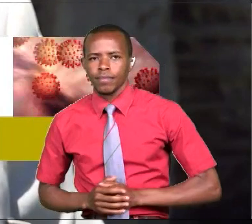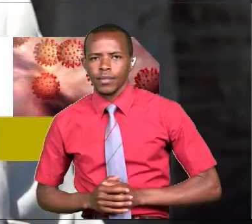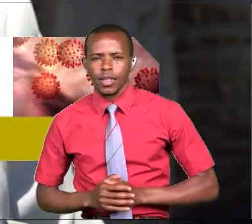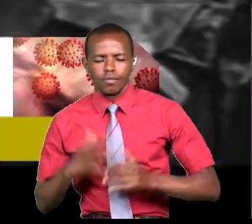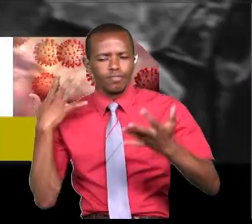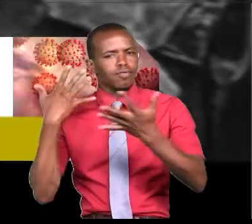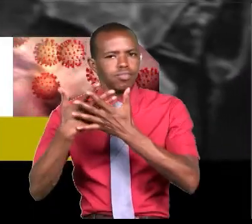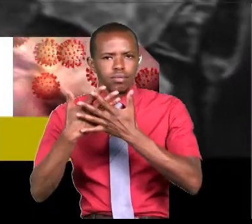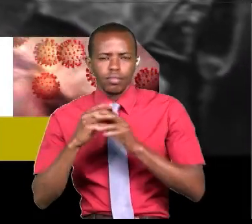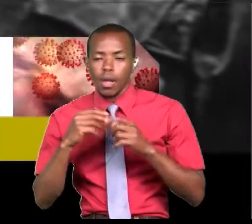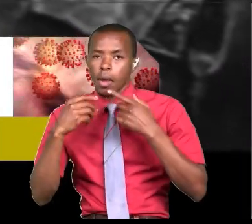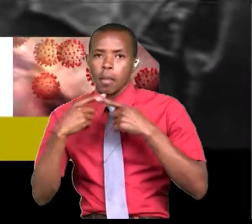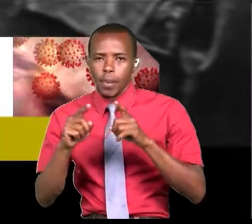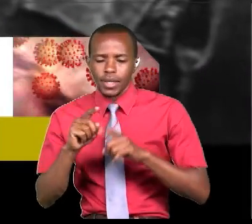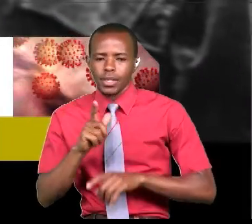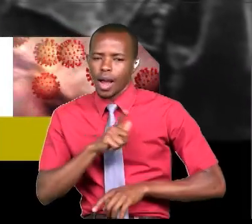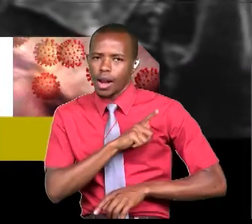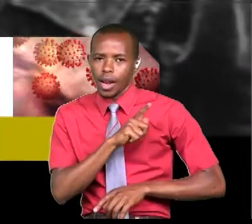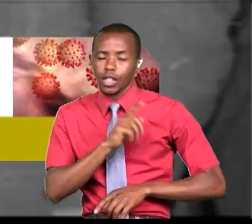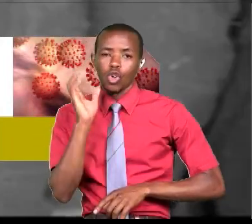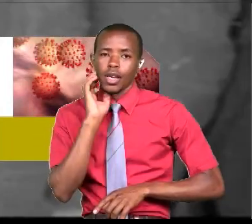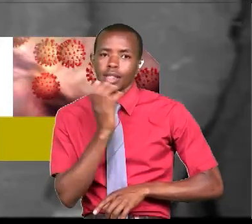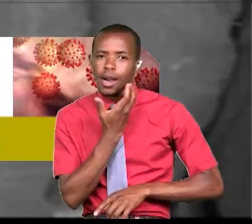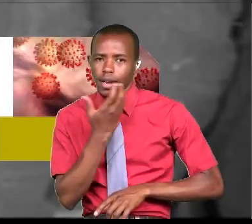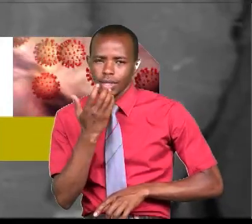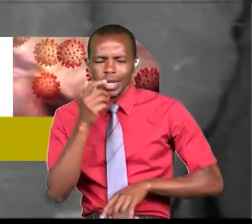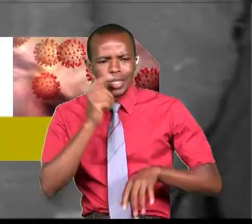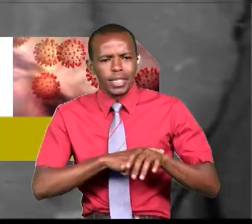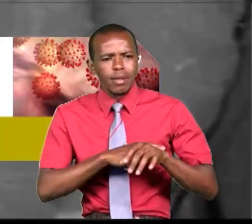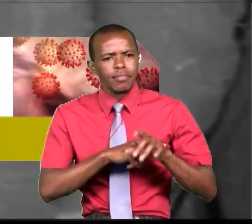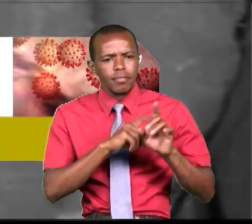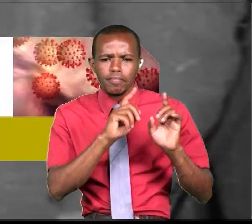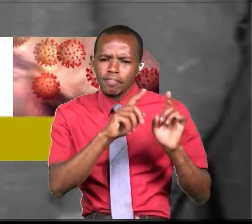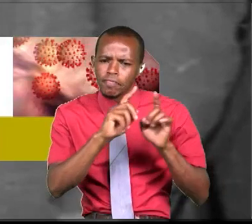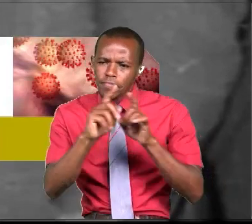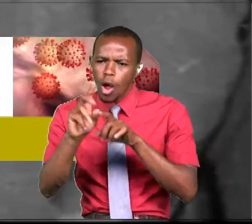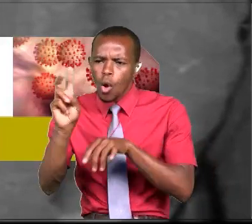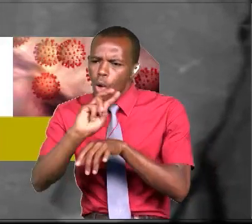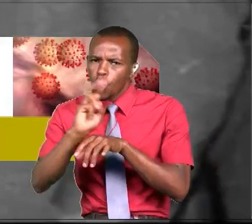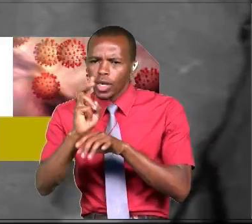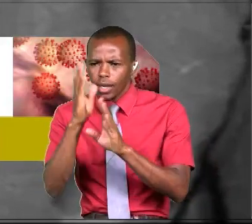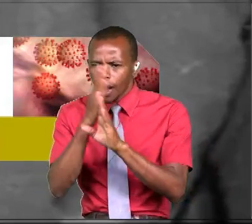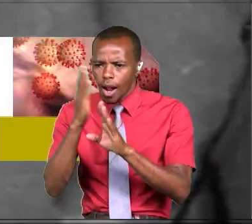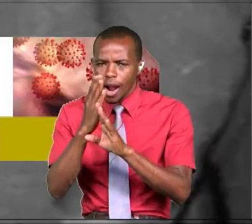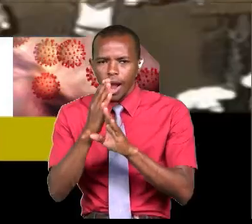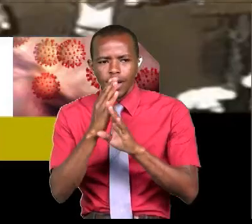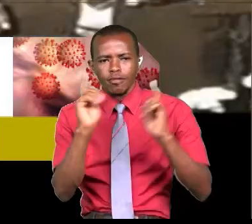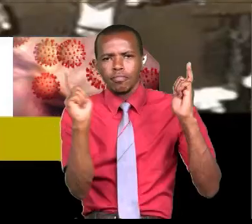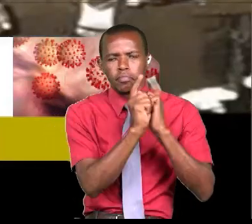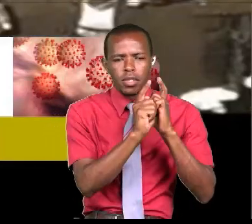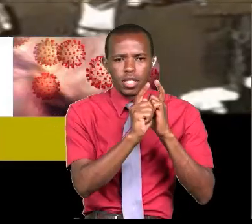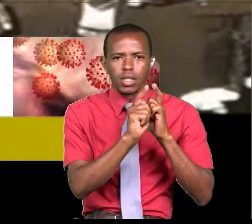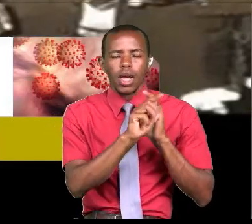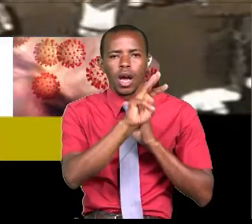mshike yeye. Aidha, kwa bahati yake Kenyatta, katika pilka pilka zake za kutafuta maficho, alipatana naye